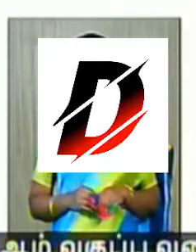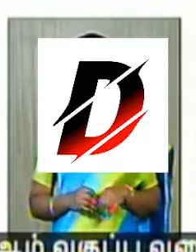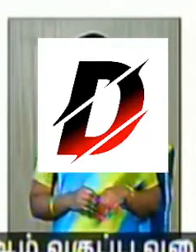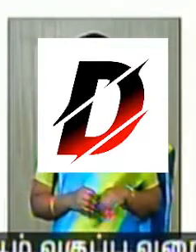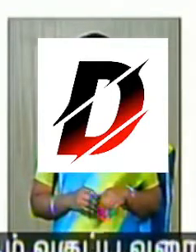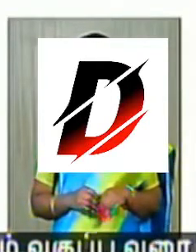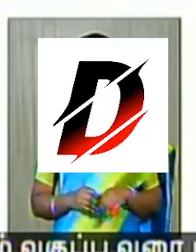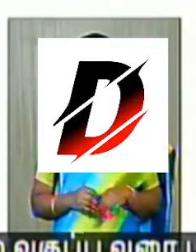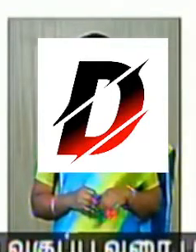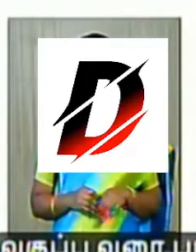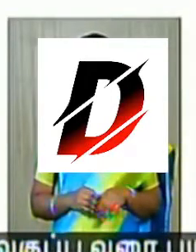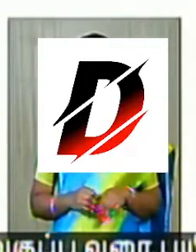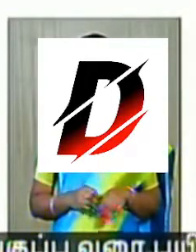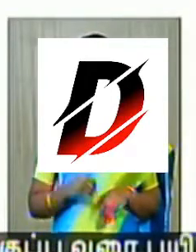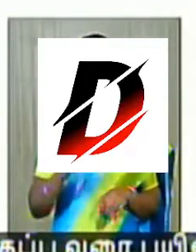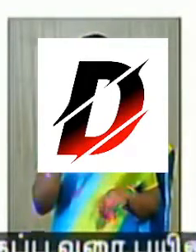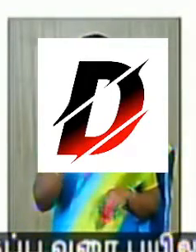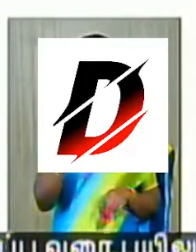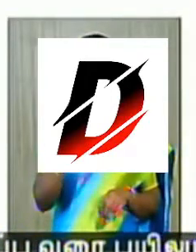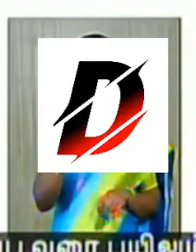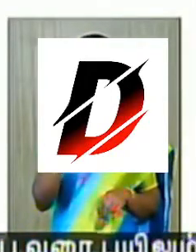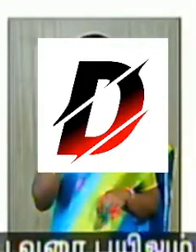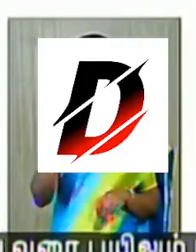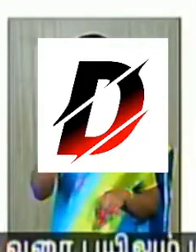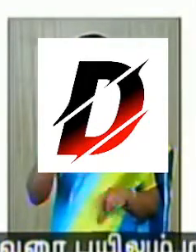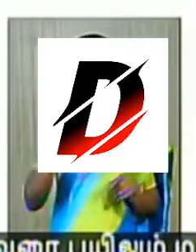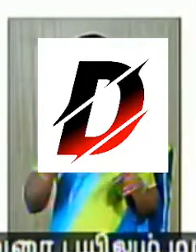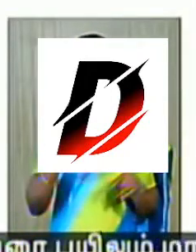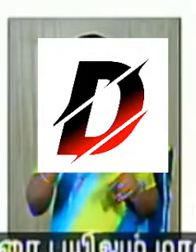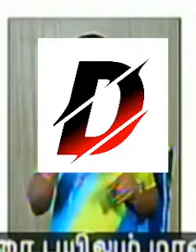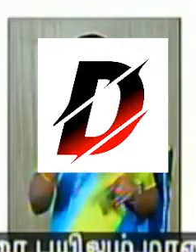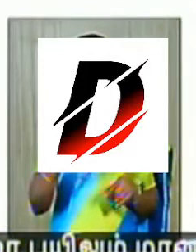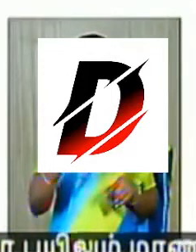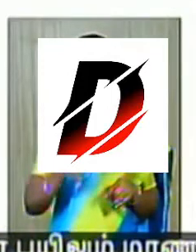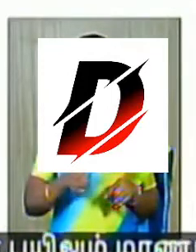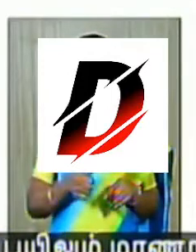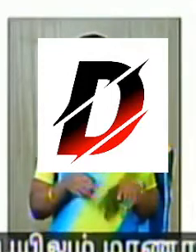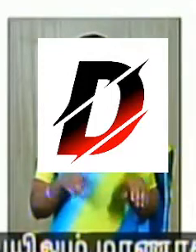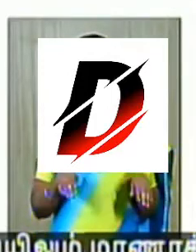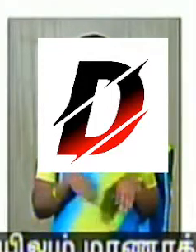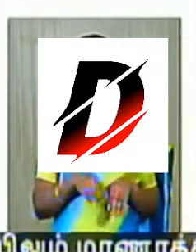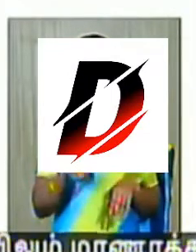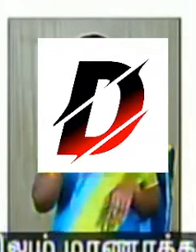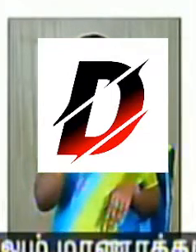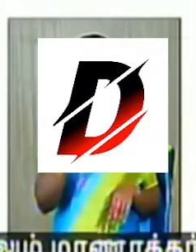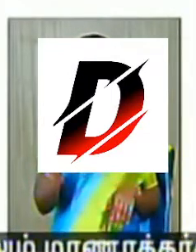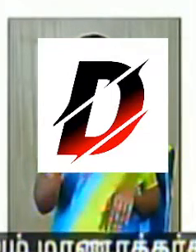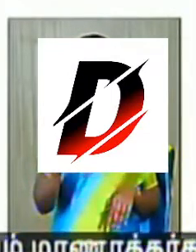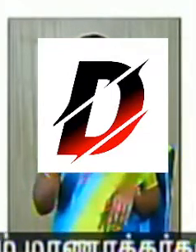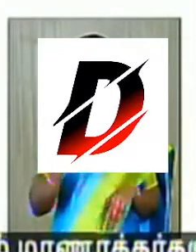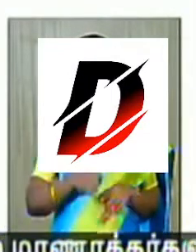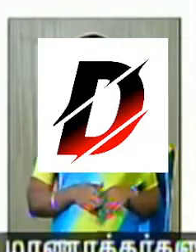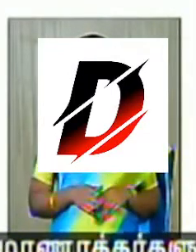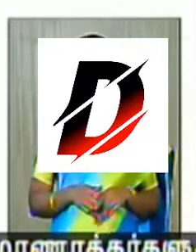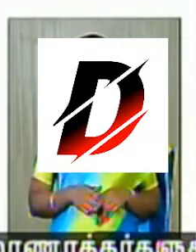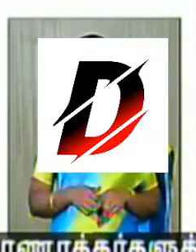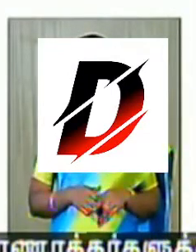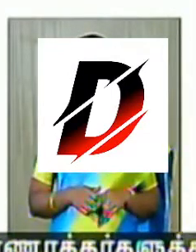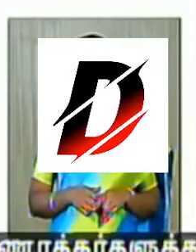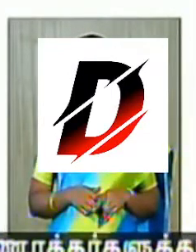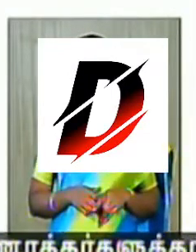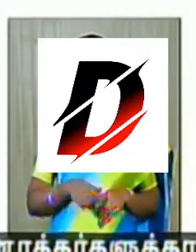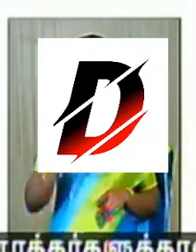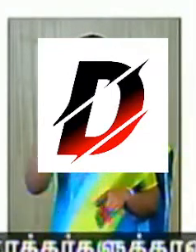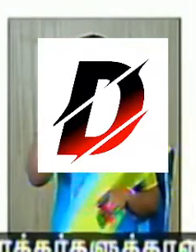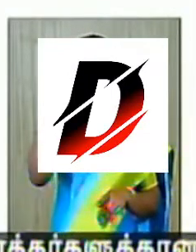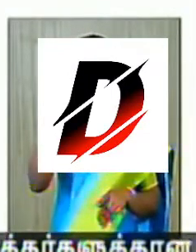அடுத்தது 0 வரக்கூடிய அந்த காலம் பாருங்க, 0-0-6 இருக்கு இல்லையா, அந்த -6 அப்படியே எடுத்து போட்டுக்கலாம். வேற ஏதாவது இரண்டு